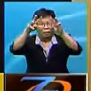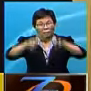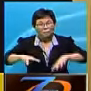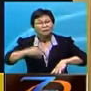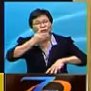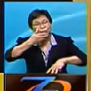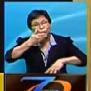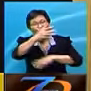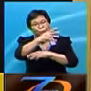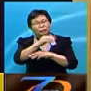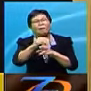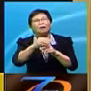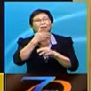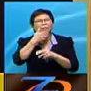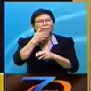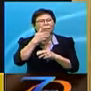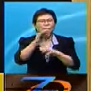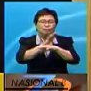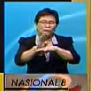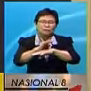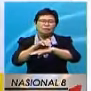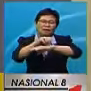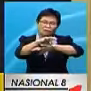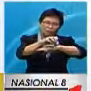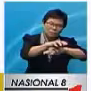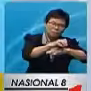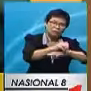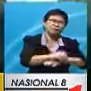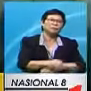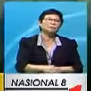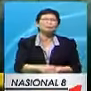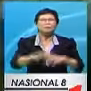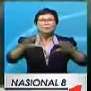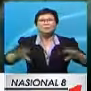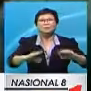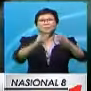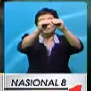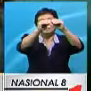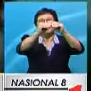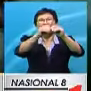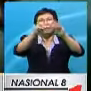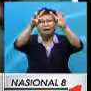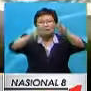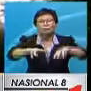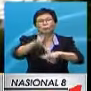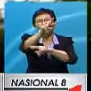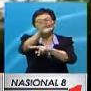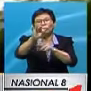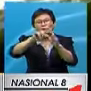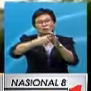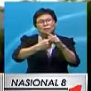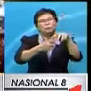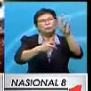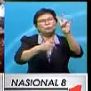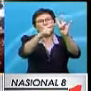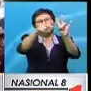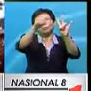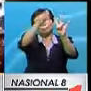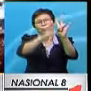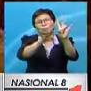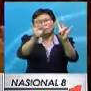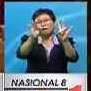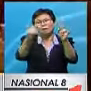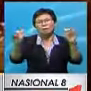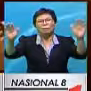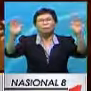and ASEAN Business Advisory Council. Sidang kemuncak ASEAN ke-29 pula akan bermula pada 7 September dengan